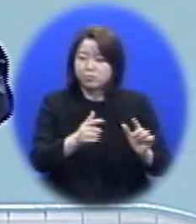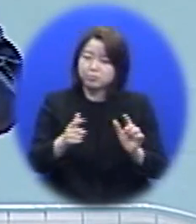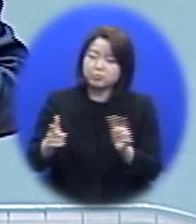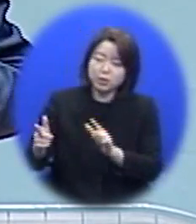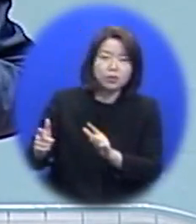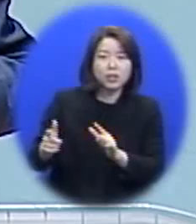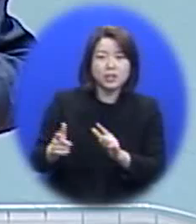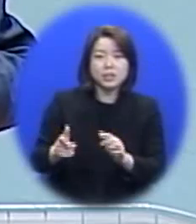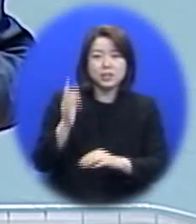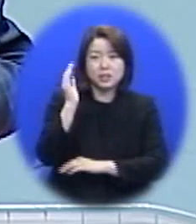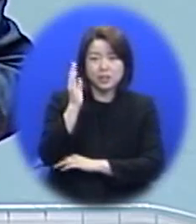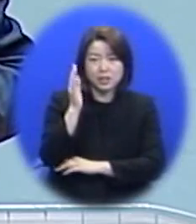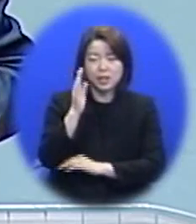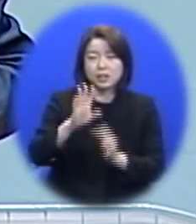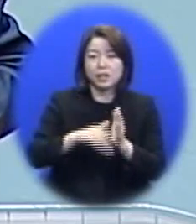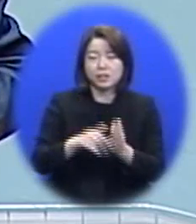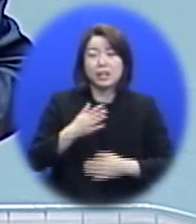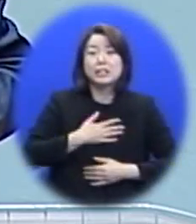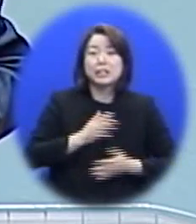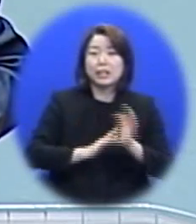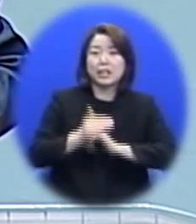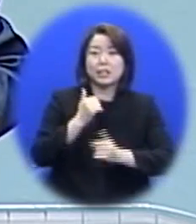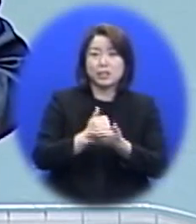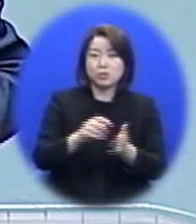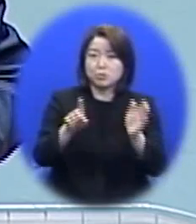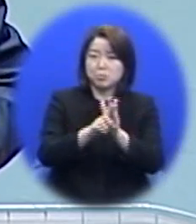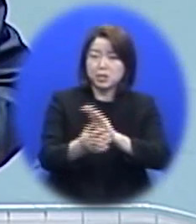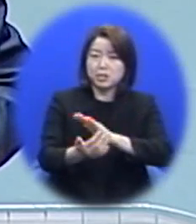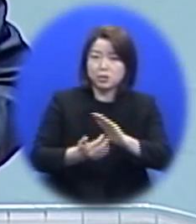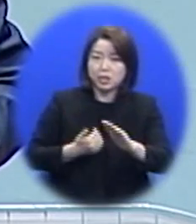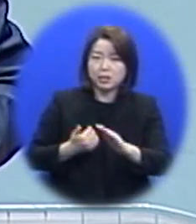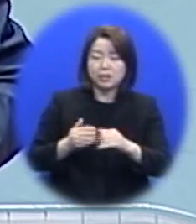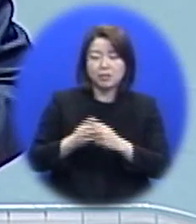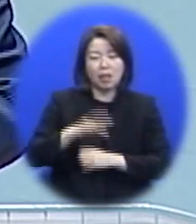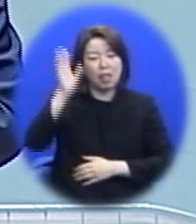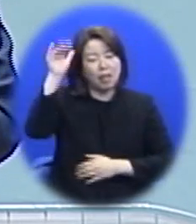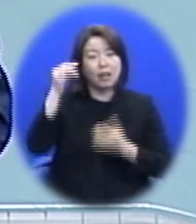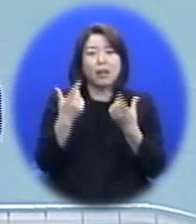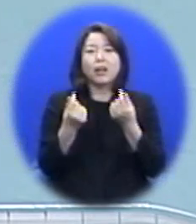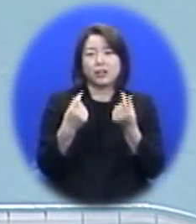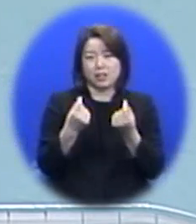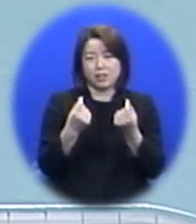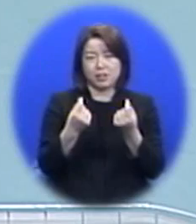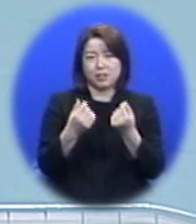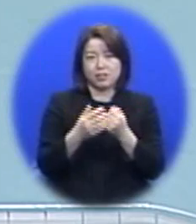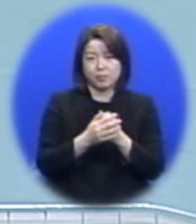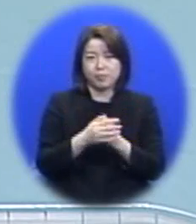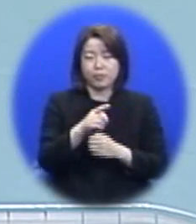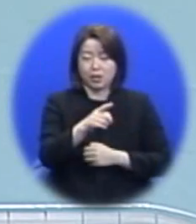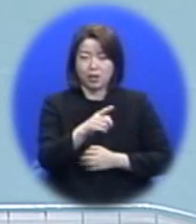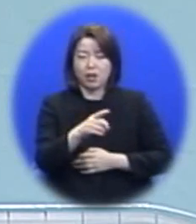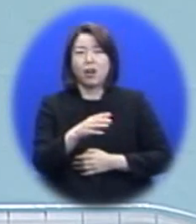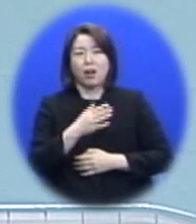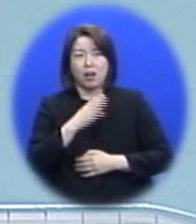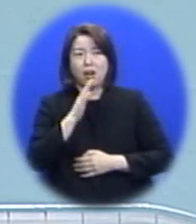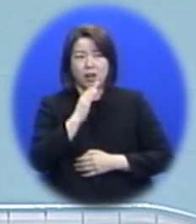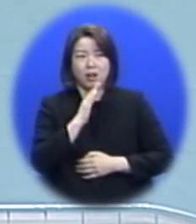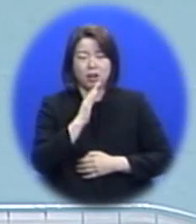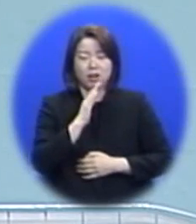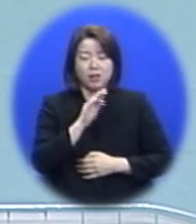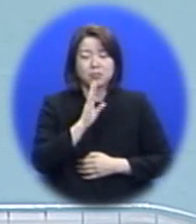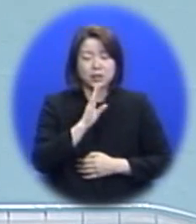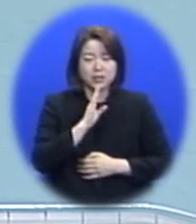제가 예수 믿기 전에는 정말 개망난이었다고 그러더래요. 건성으로 그러시냐고 이렇게 대답을